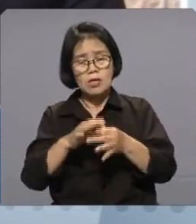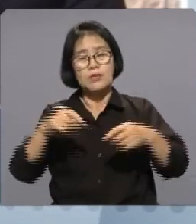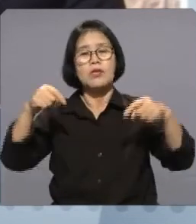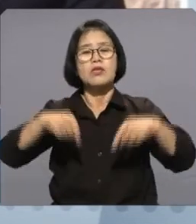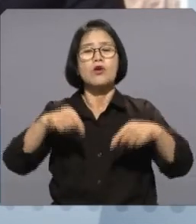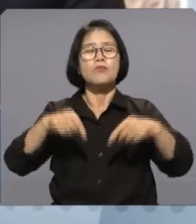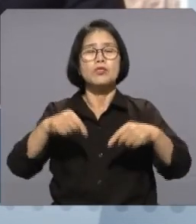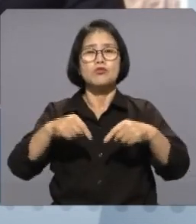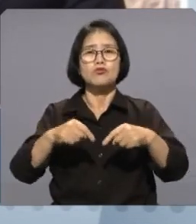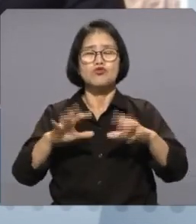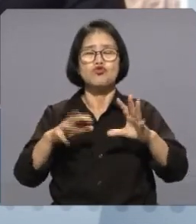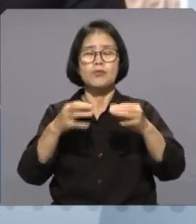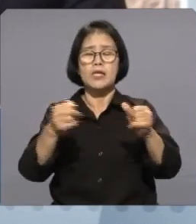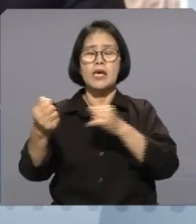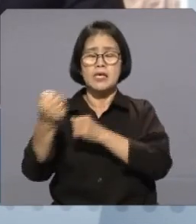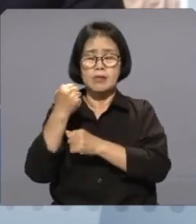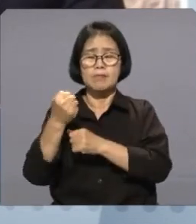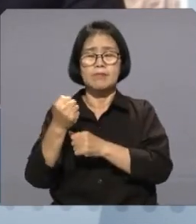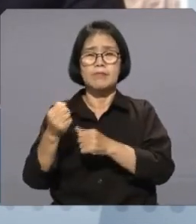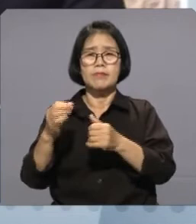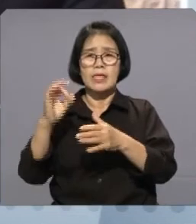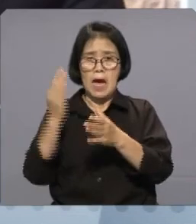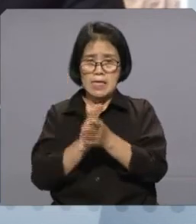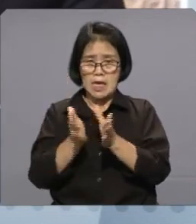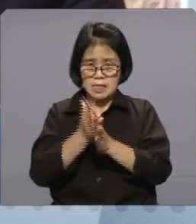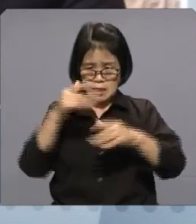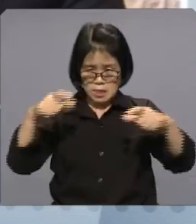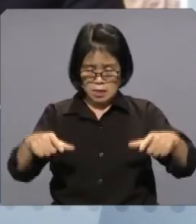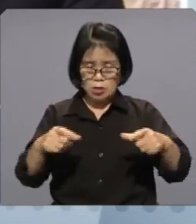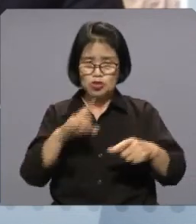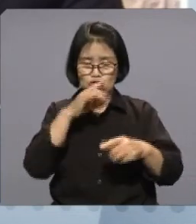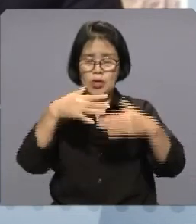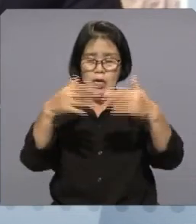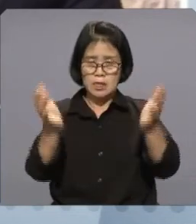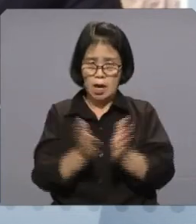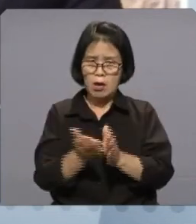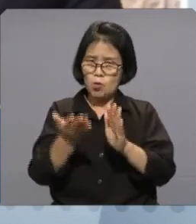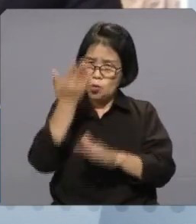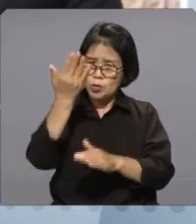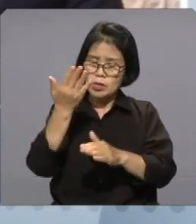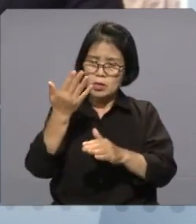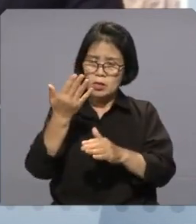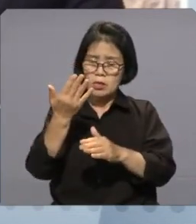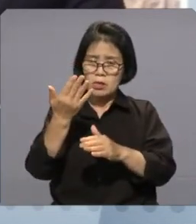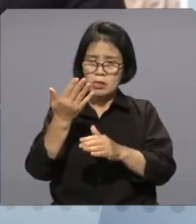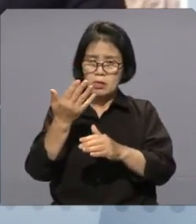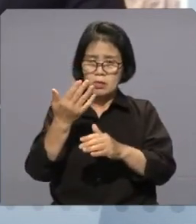협의는 국민의힘 안양시 당협과 중앙당과 고위 당정